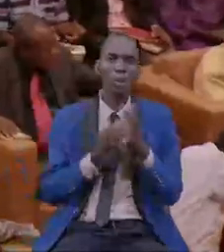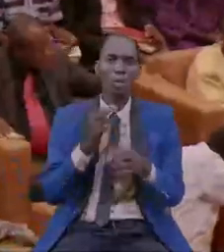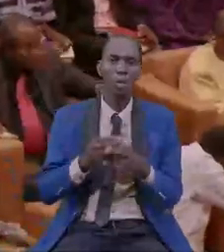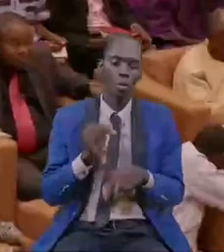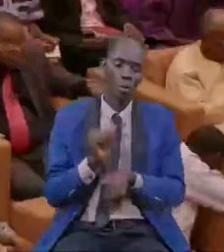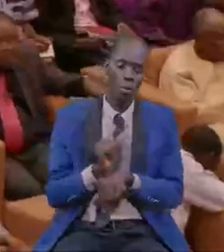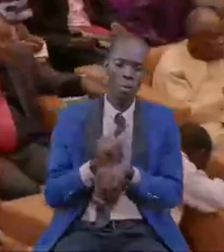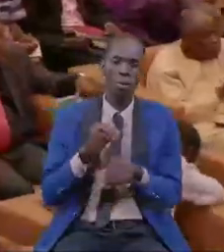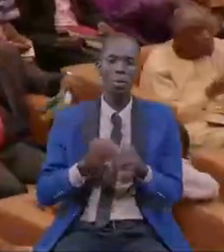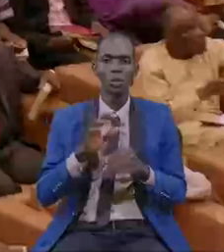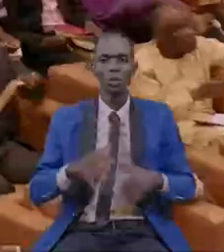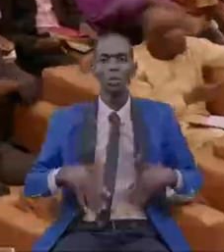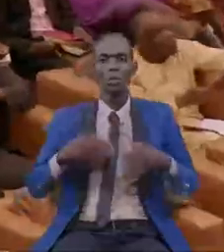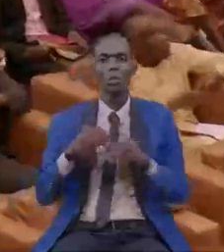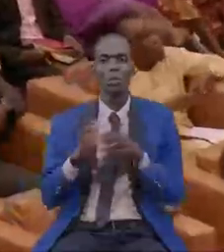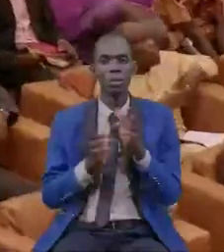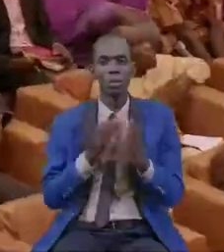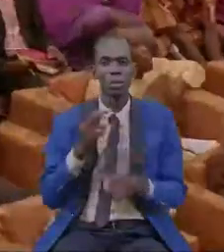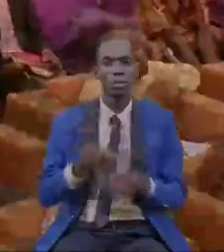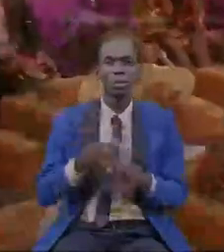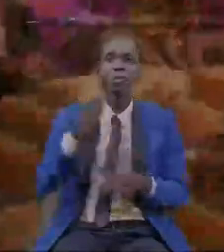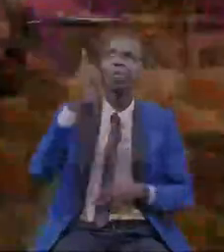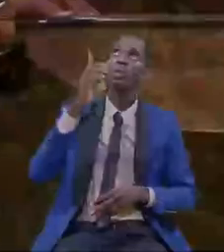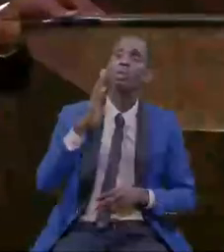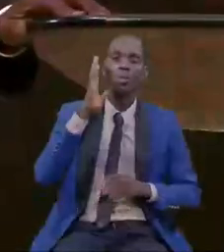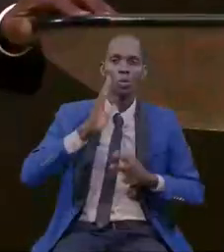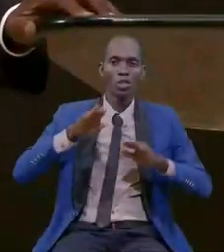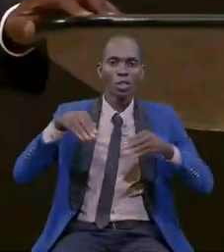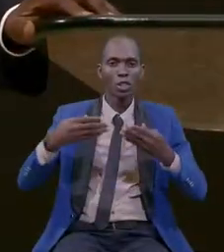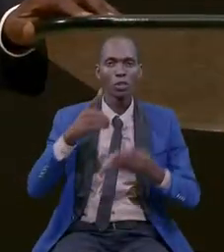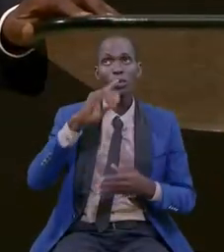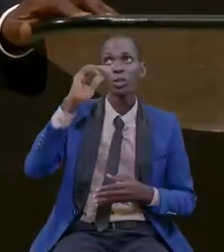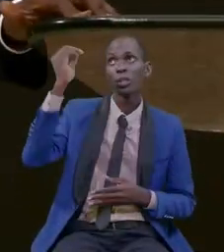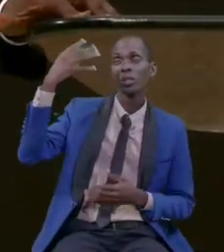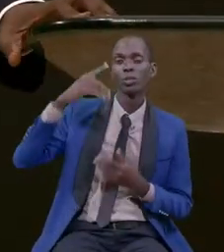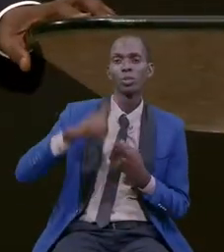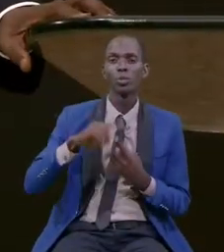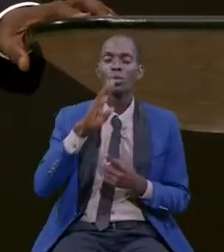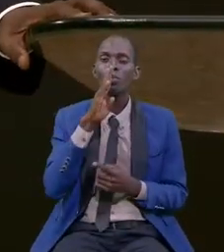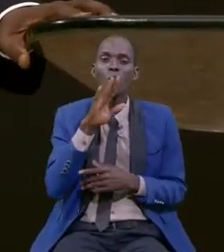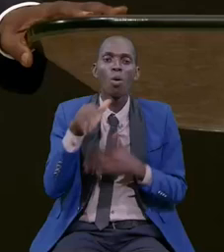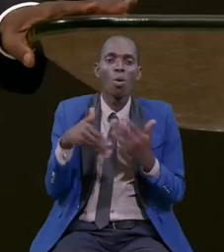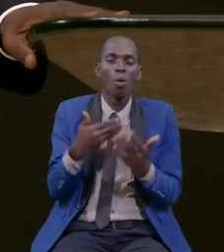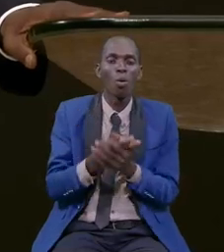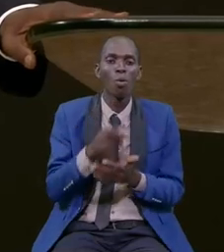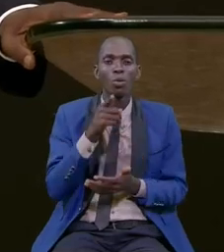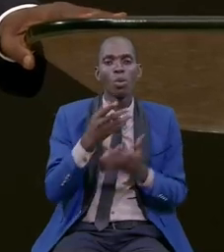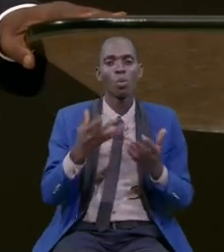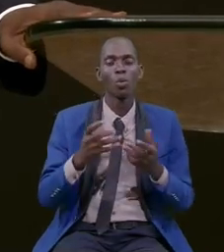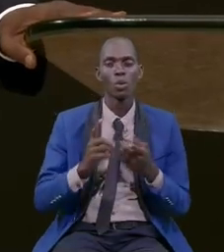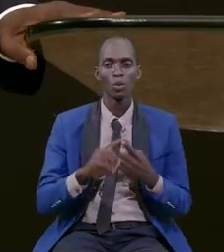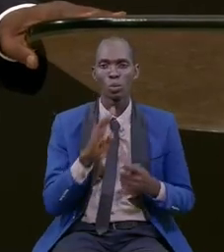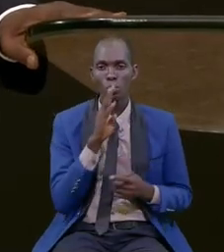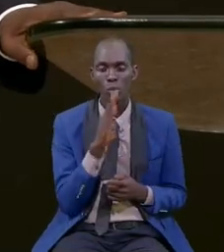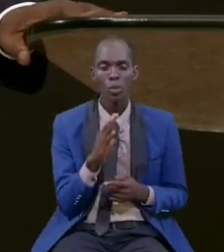et que Dieu vous accorde la grâce de pouvoir être ce que vous devez être entièrement et qui vous accorde la grâce de pénétrer